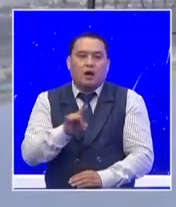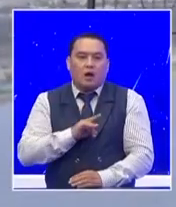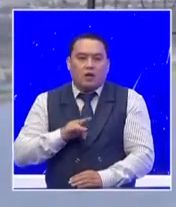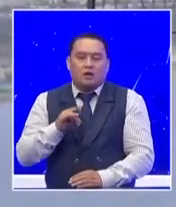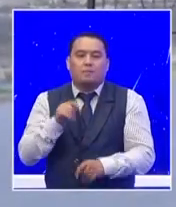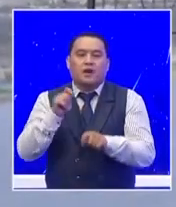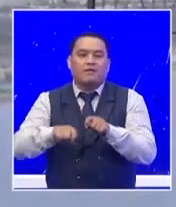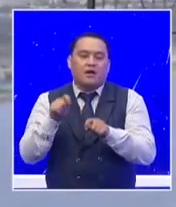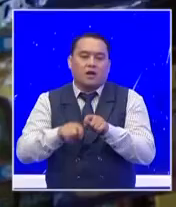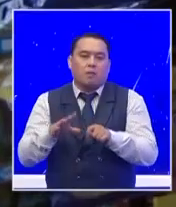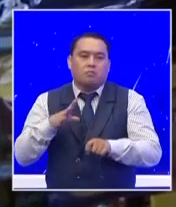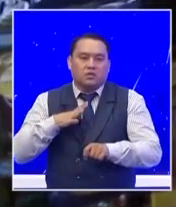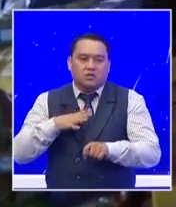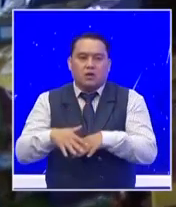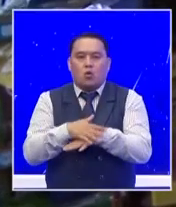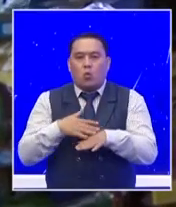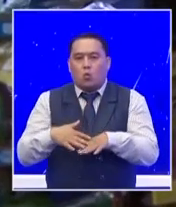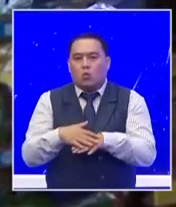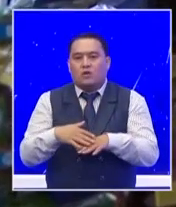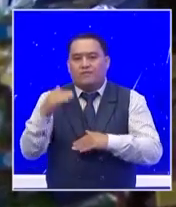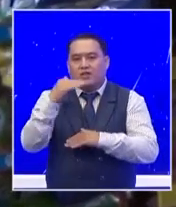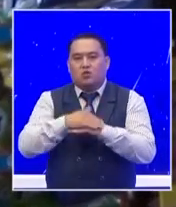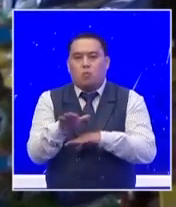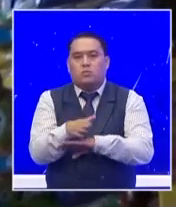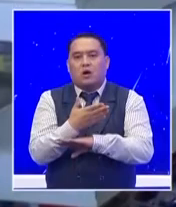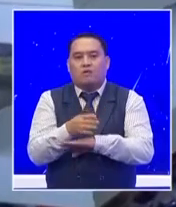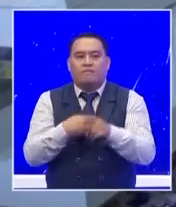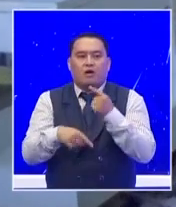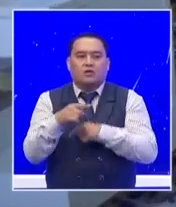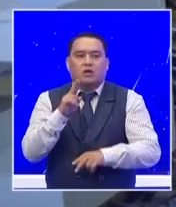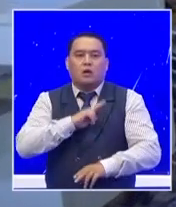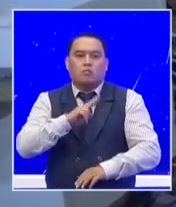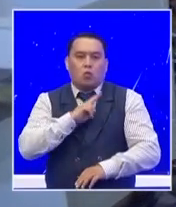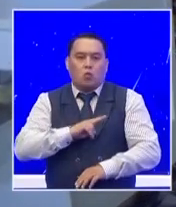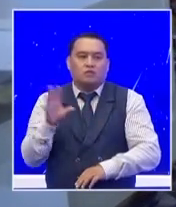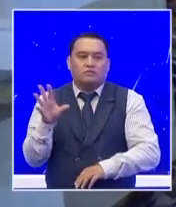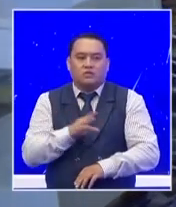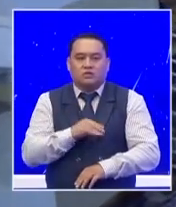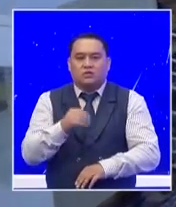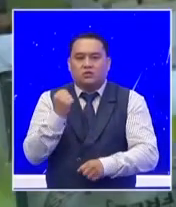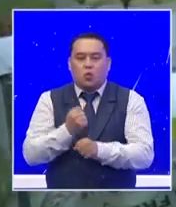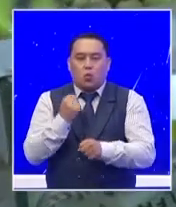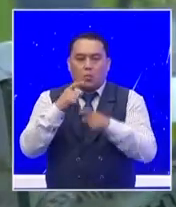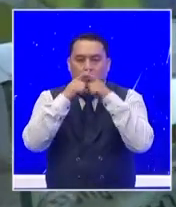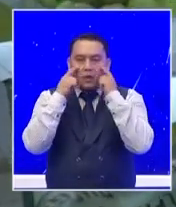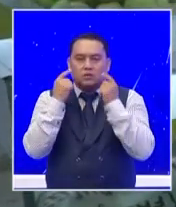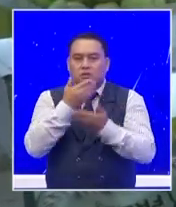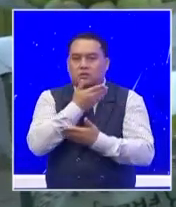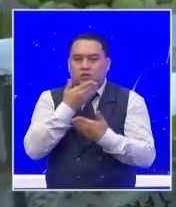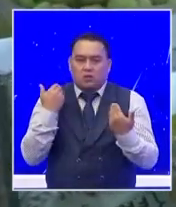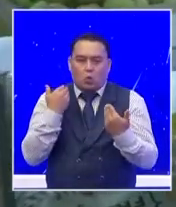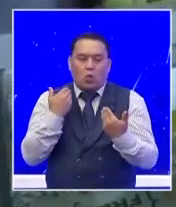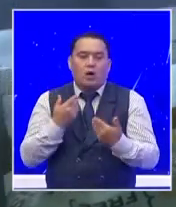Очередной рейд был организован в час пик. Люди выходили на вечернюю прогулку, возвращались с работы. Увы, не все из них строго придерживаются предписанных норм.